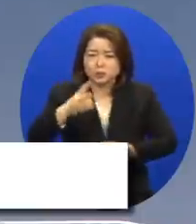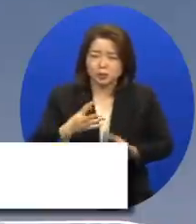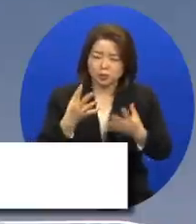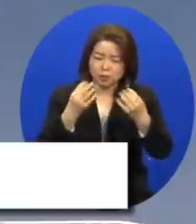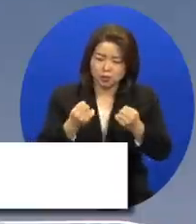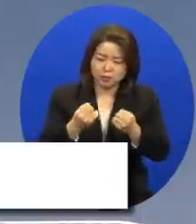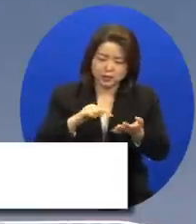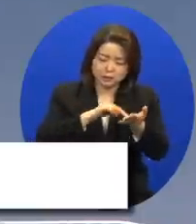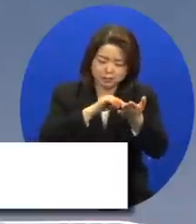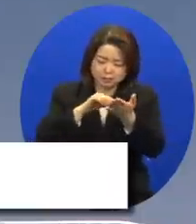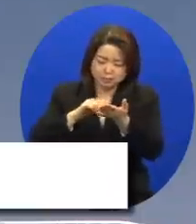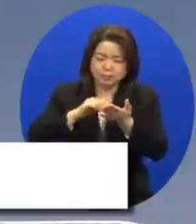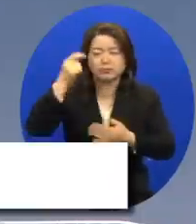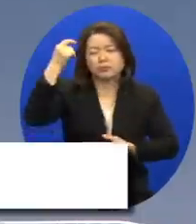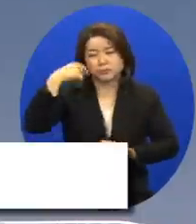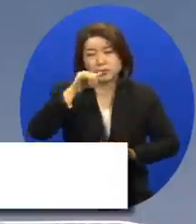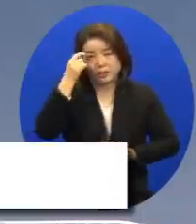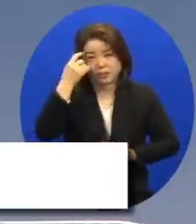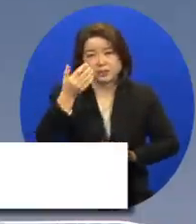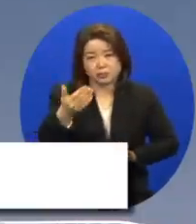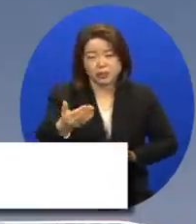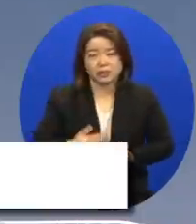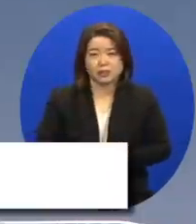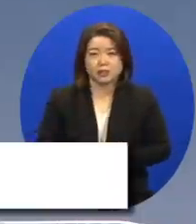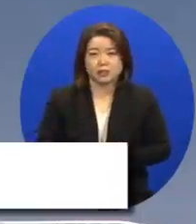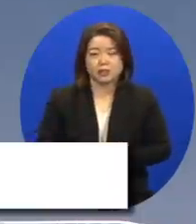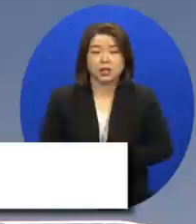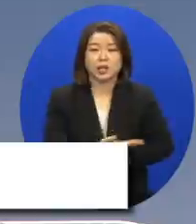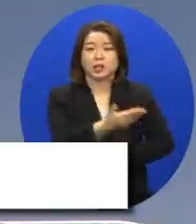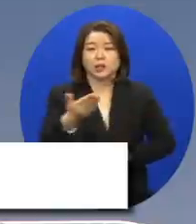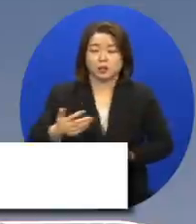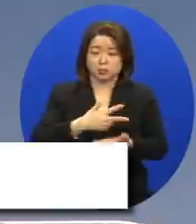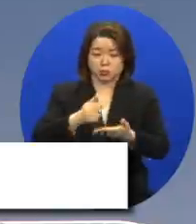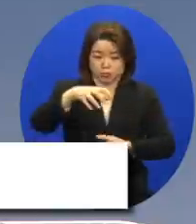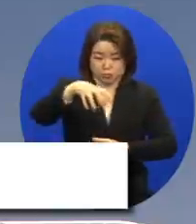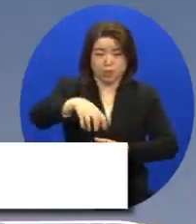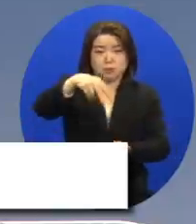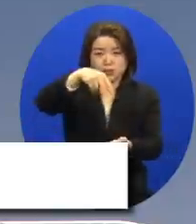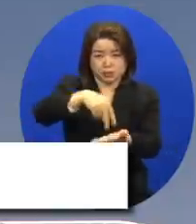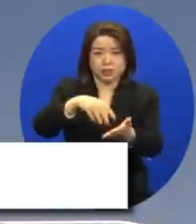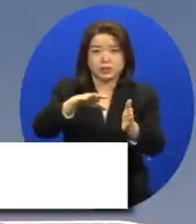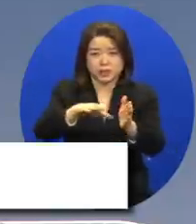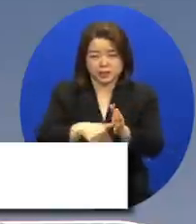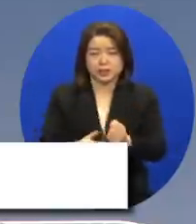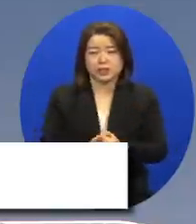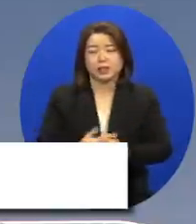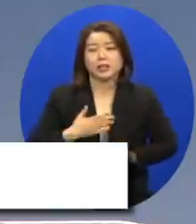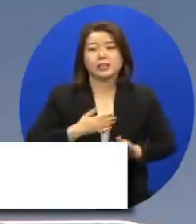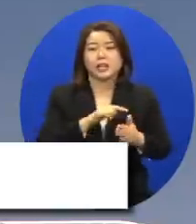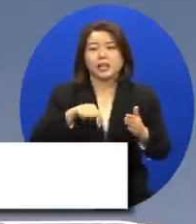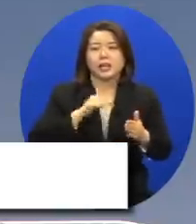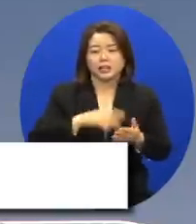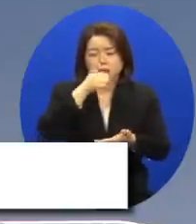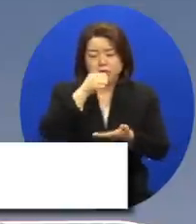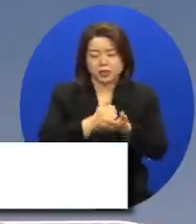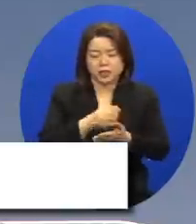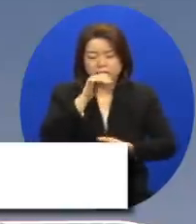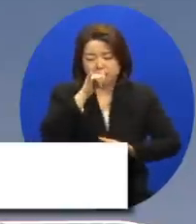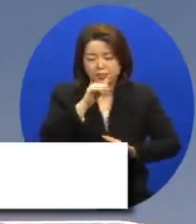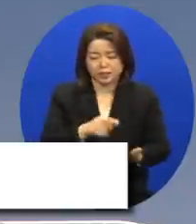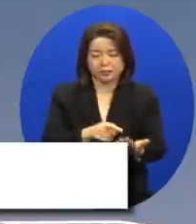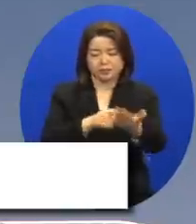고도가 겠어요 여러분 주님 앞에 섰을 때 우리 안에 죄가 있는 것이 드러나게 될 때